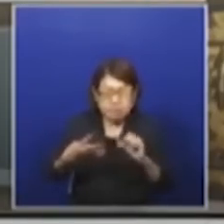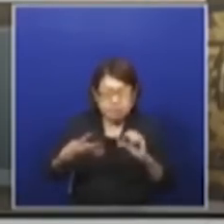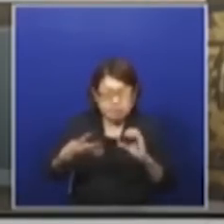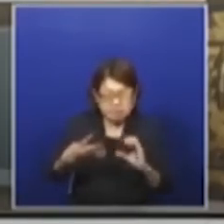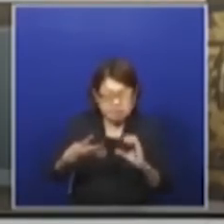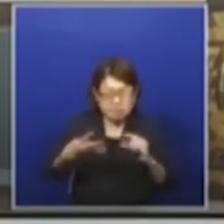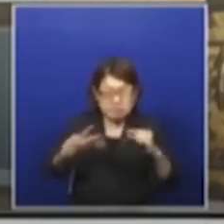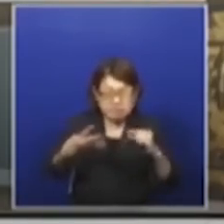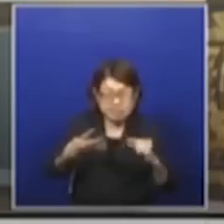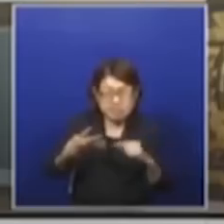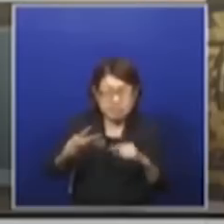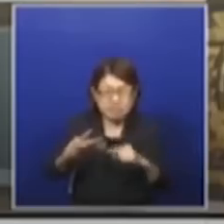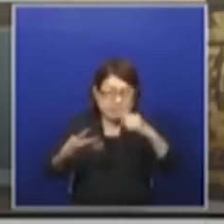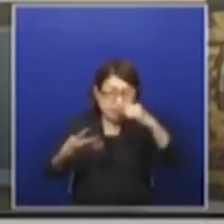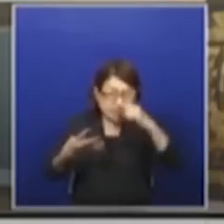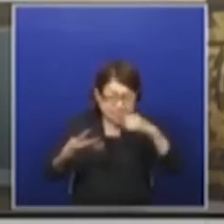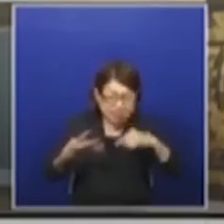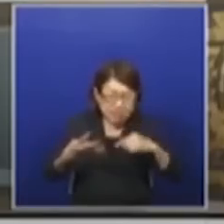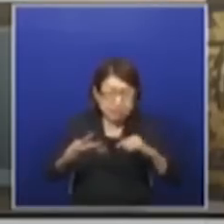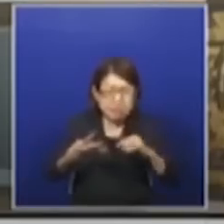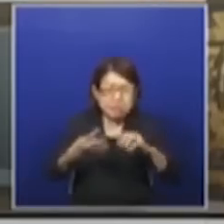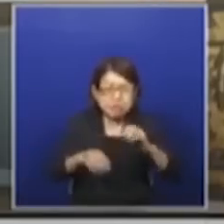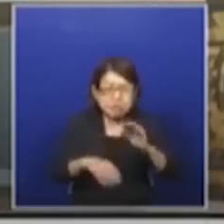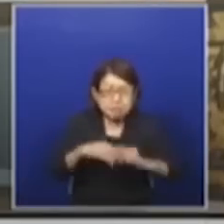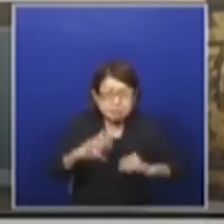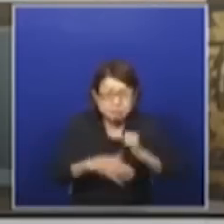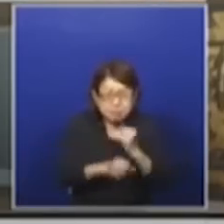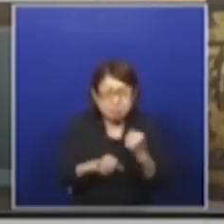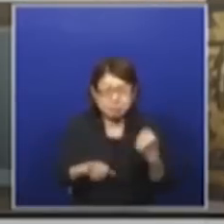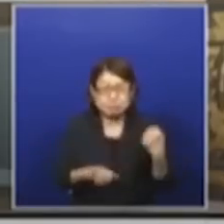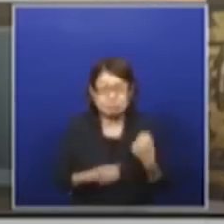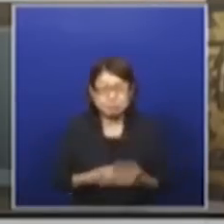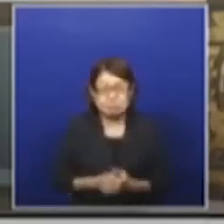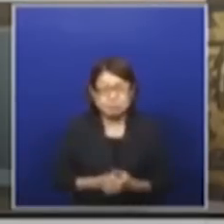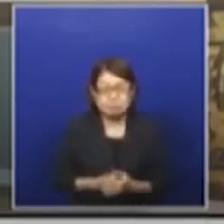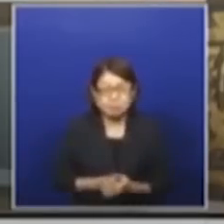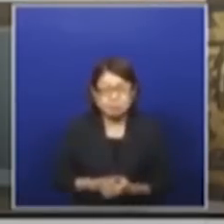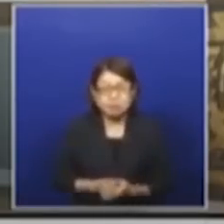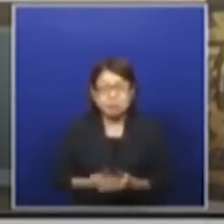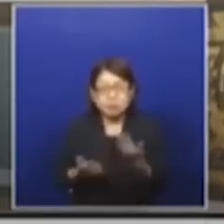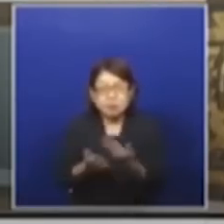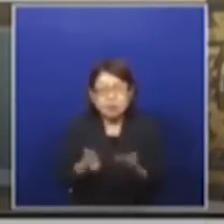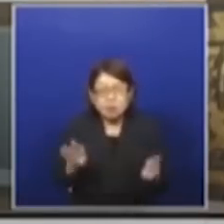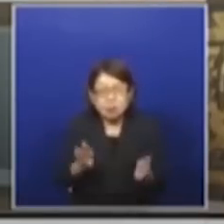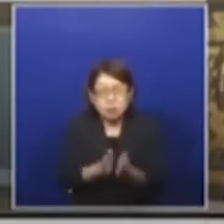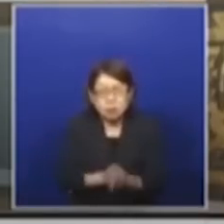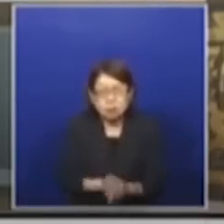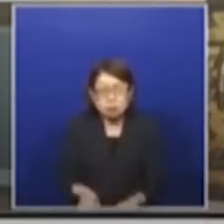เครือ CP มีตราสารหนี้ทั้งหมด68ตัวจาก5บริษัทรวมมูลค่า